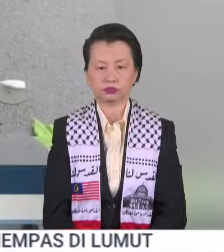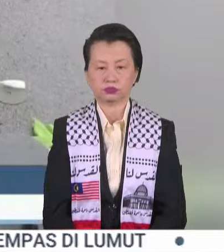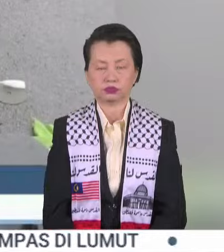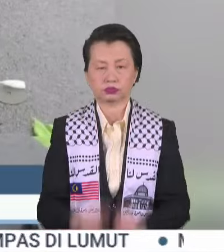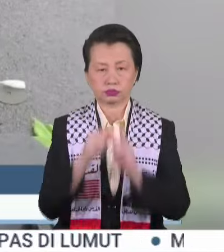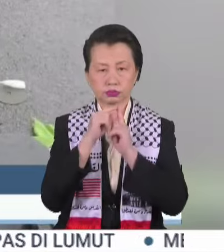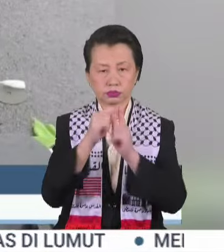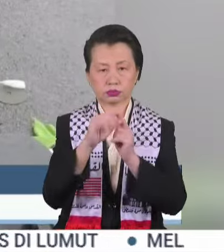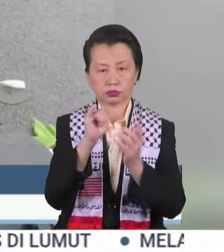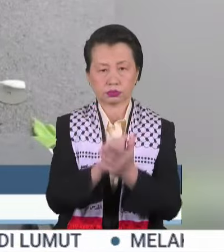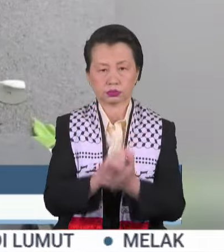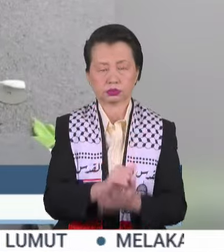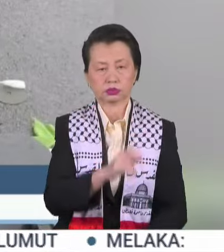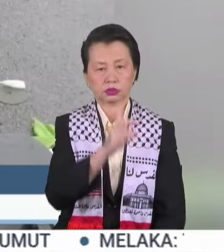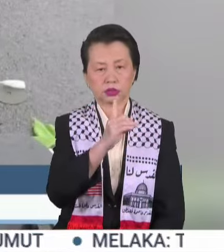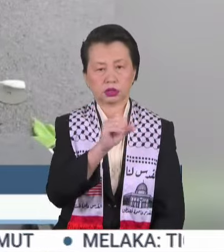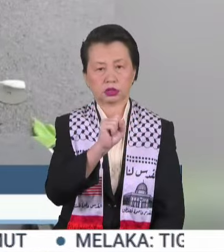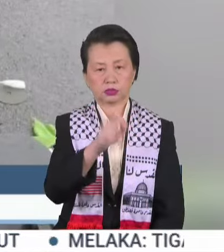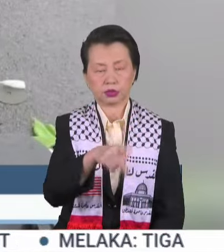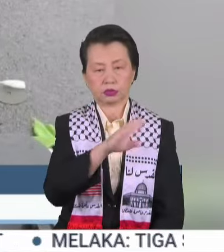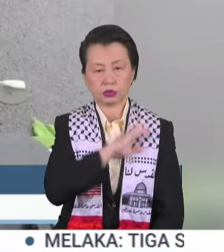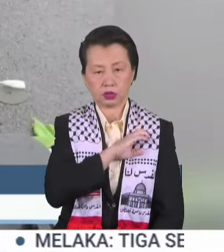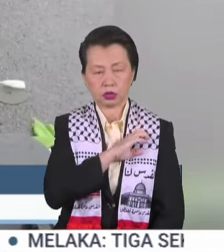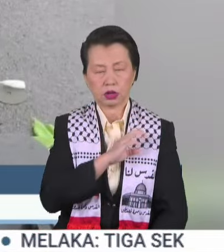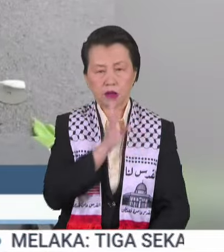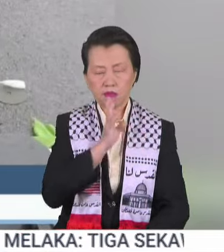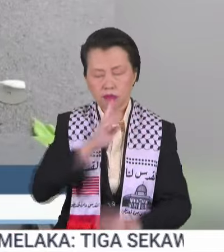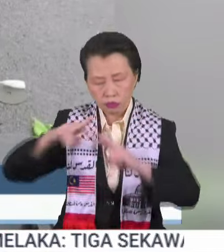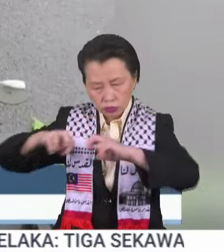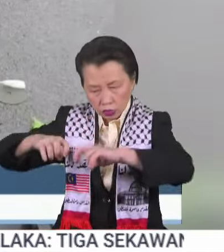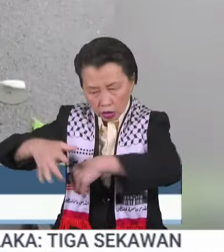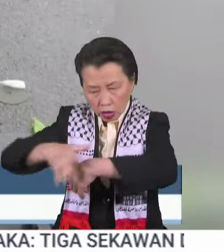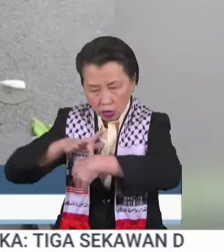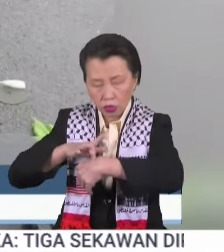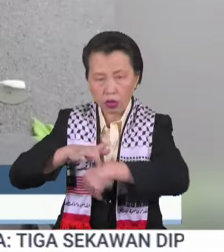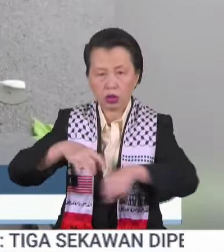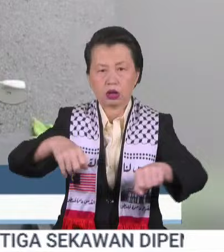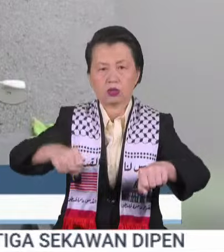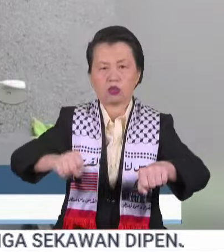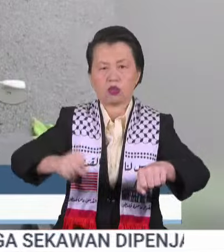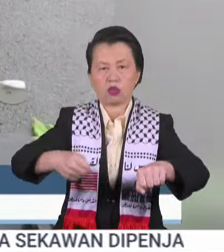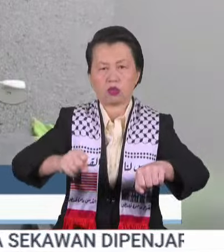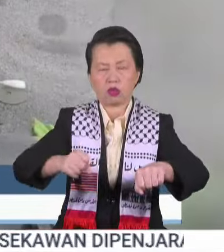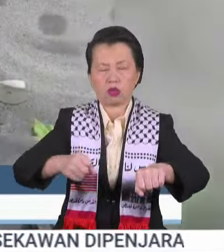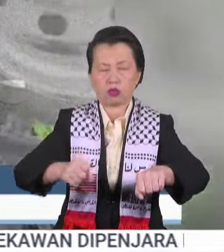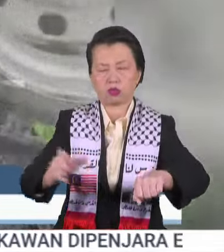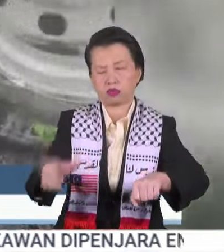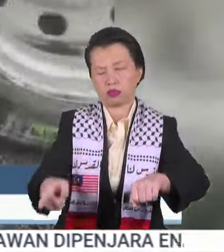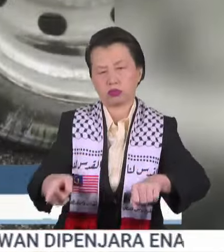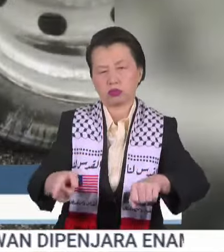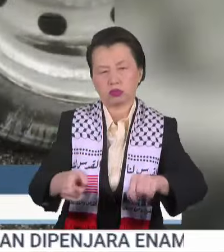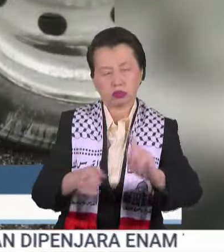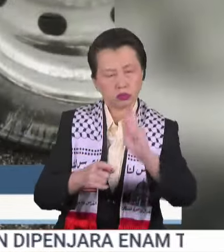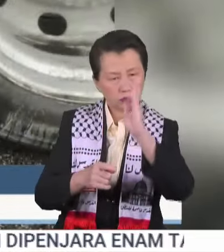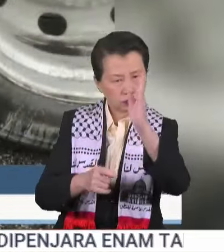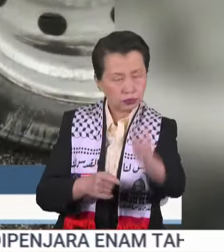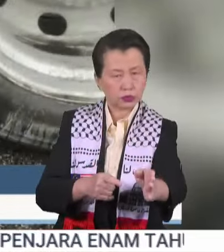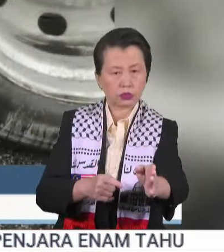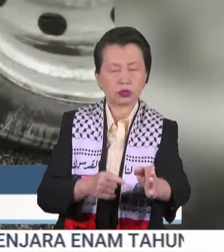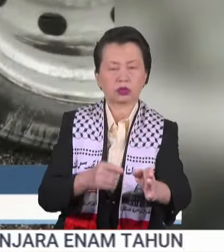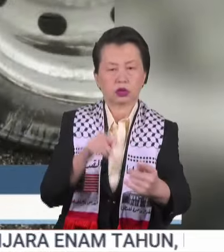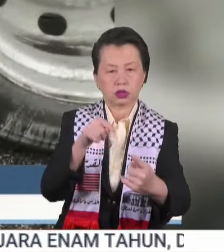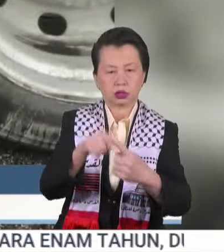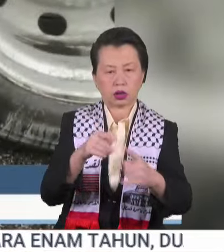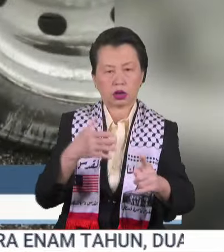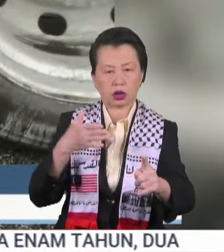Dalam kenyataan itu, DSP Matthew memaklumkan siasatan awal mendapati motosikal yang dibonceng oleh mangsa menuju ke Pekan Lacau